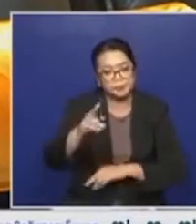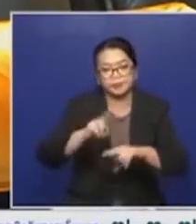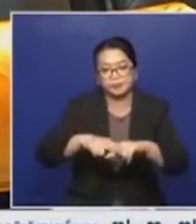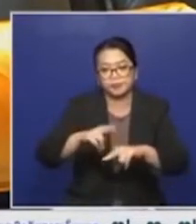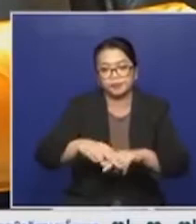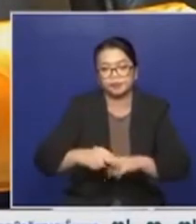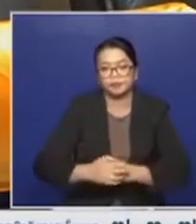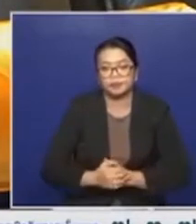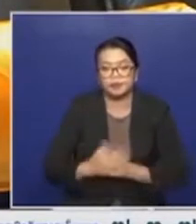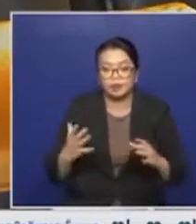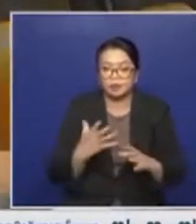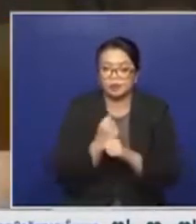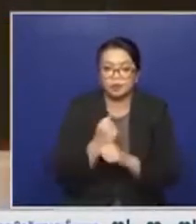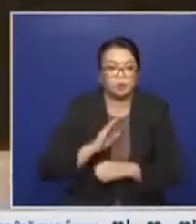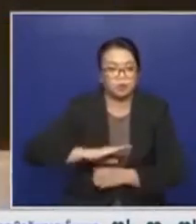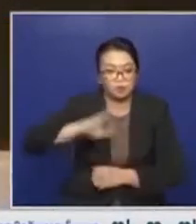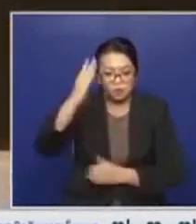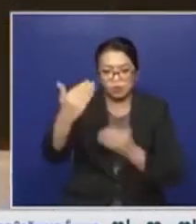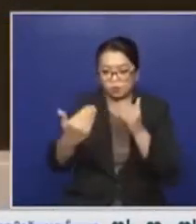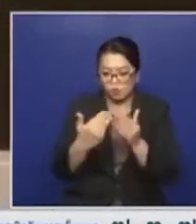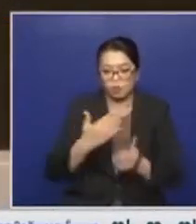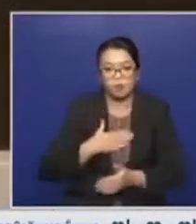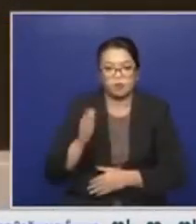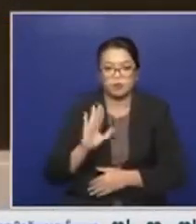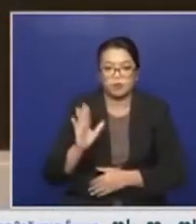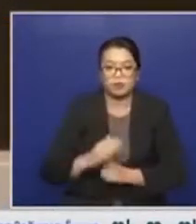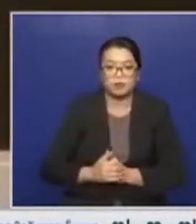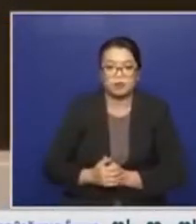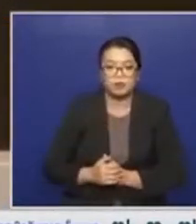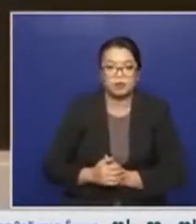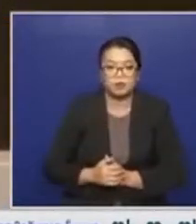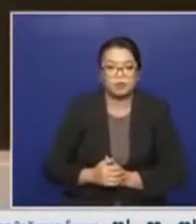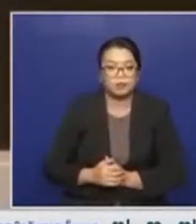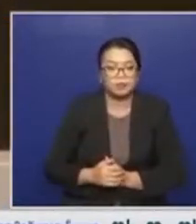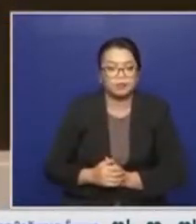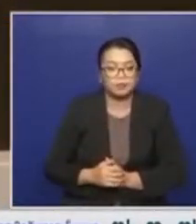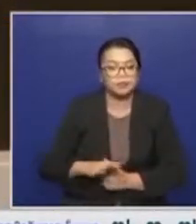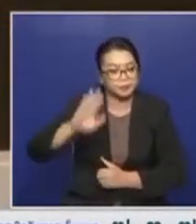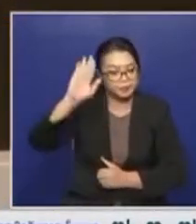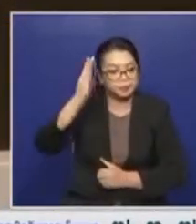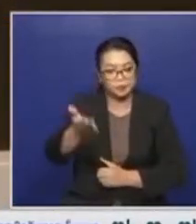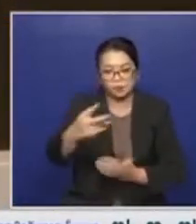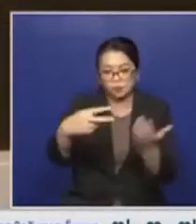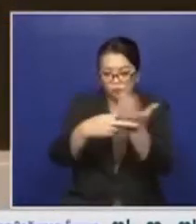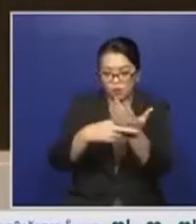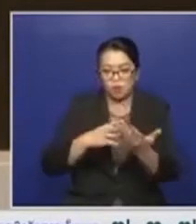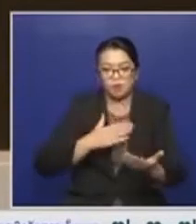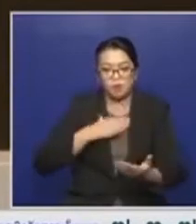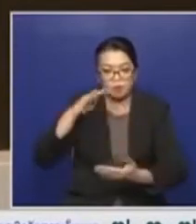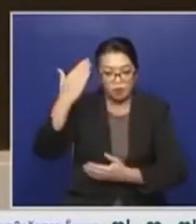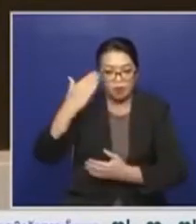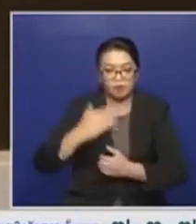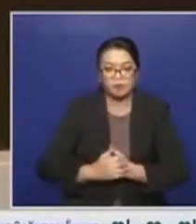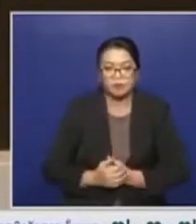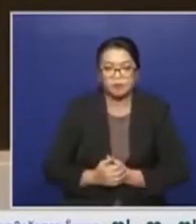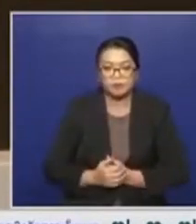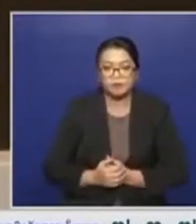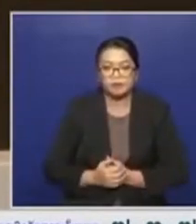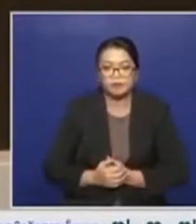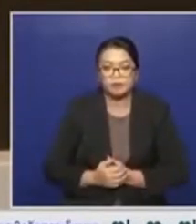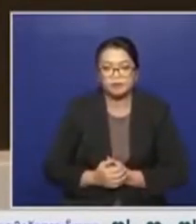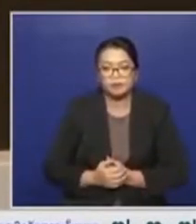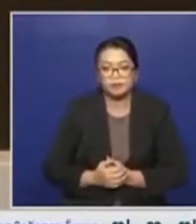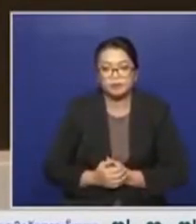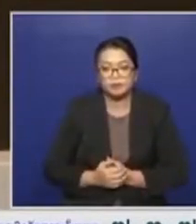ครับเพราะว่านิดเดียวนะครับครับเอ่อ